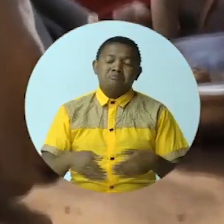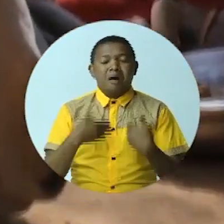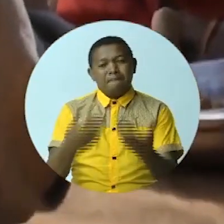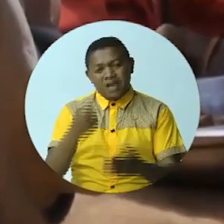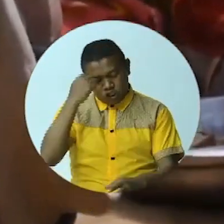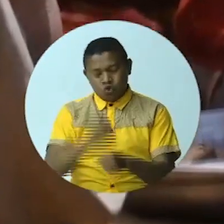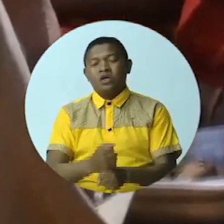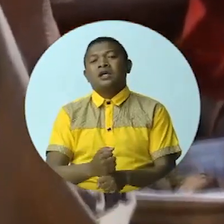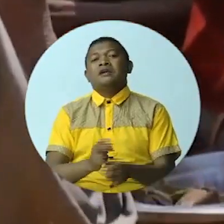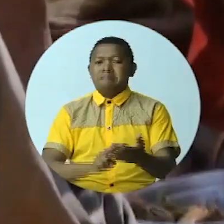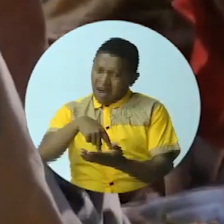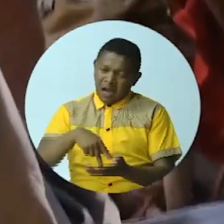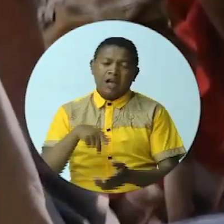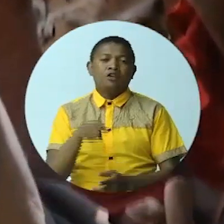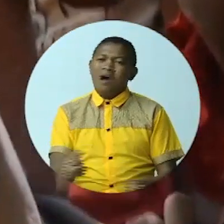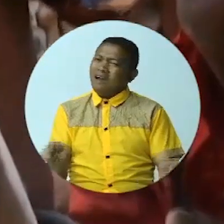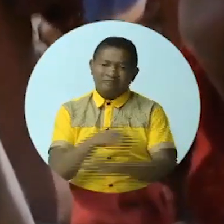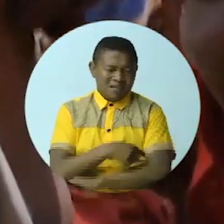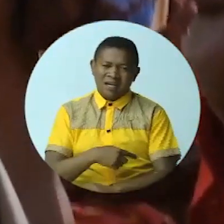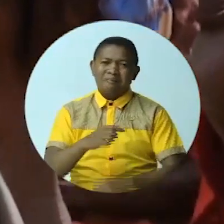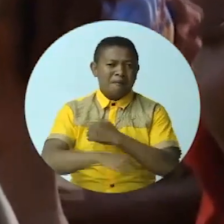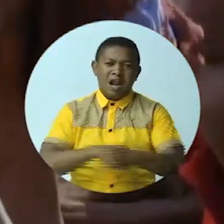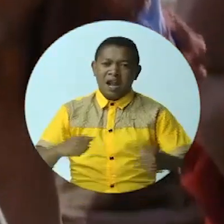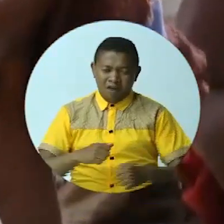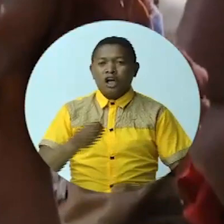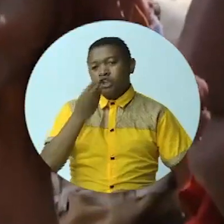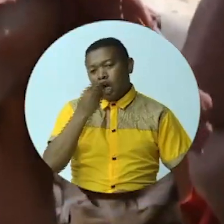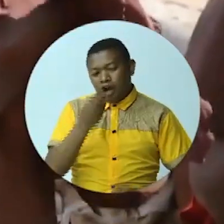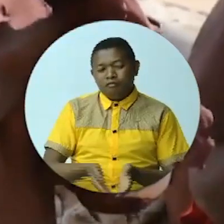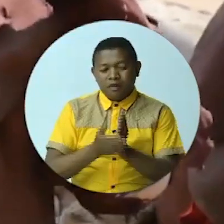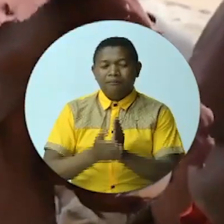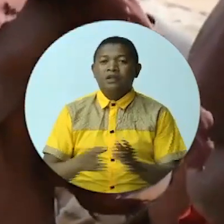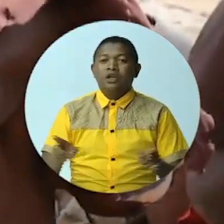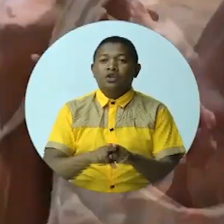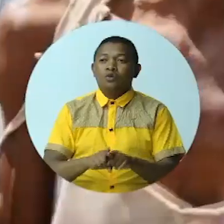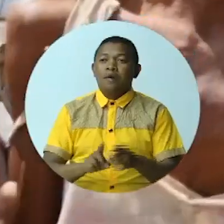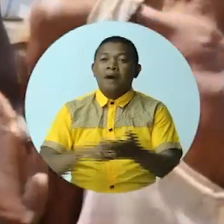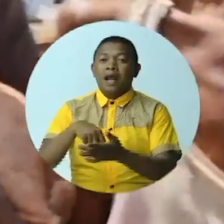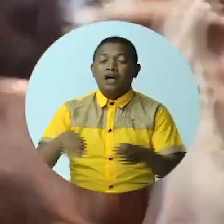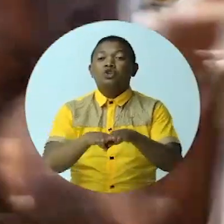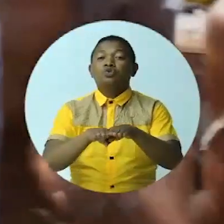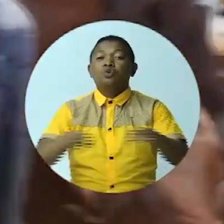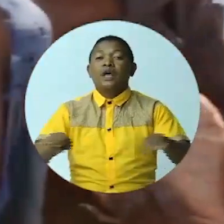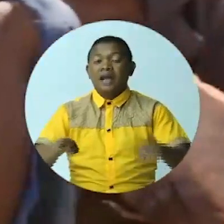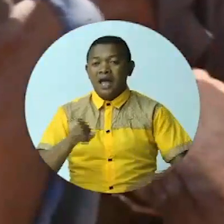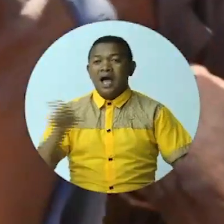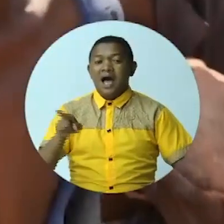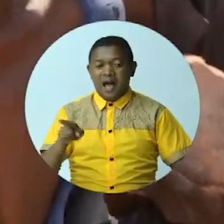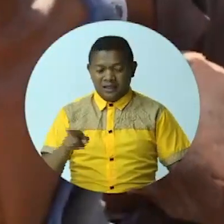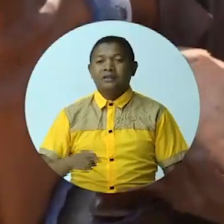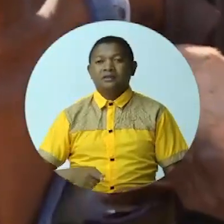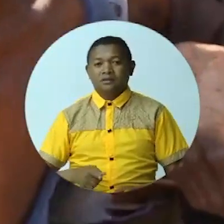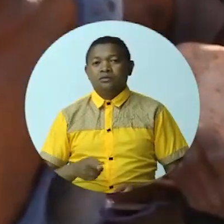fanarenana ara-tsakafo sy fitsaboana na centre de traitement nutritionnel intensif